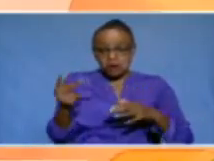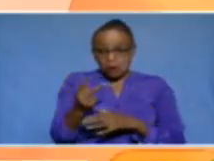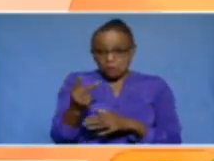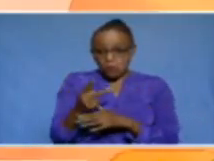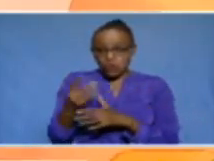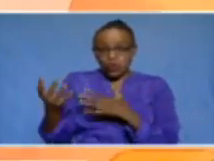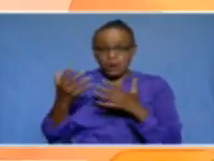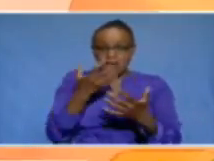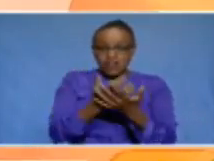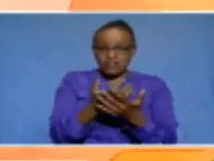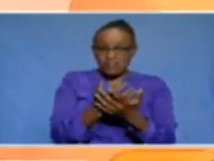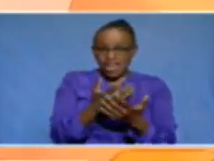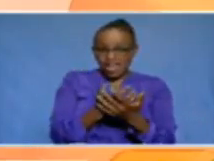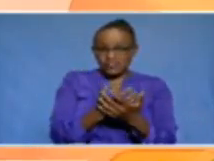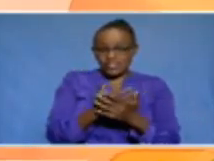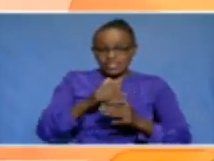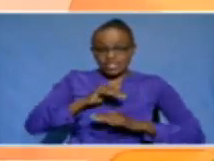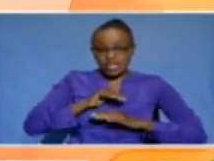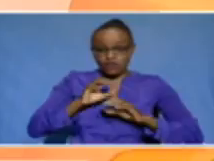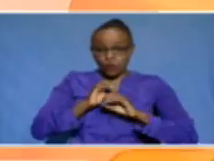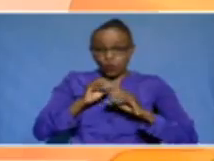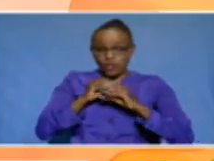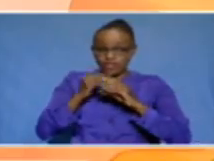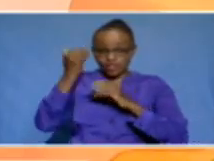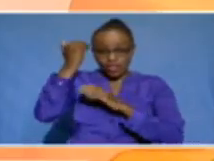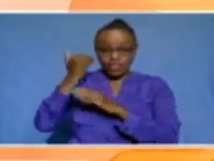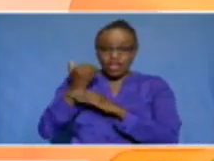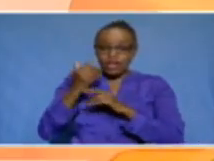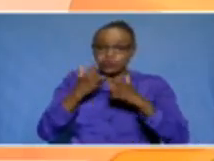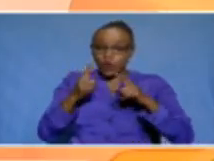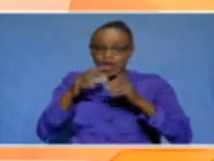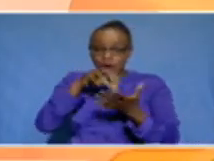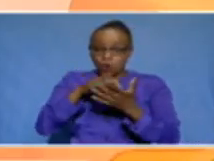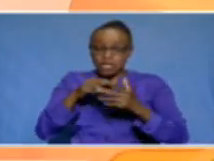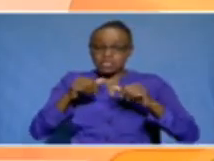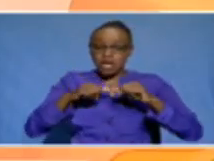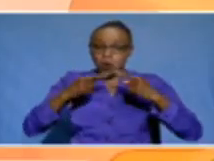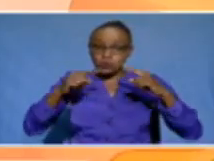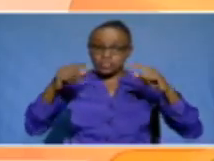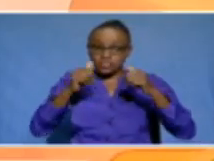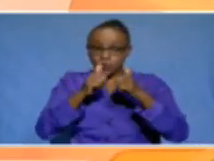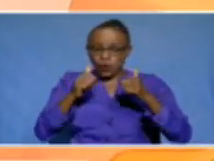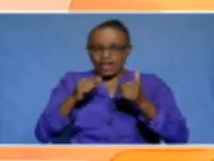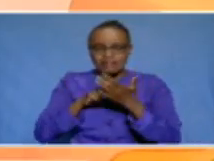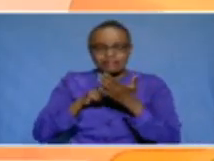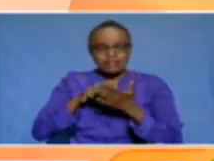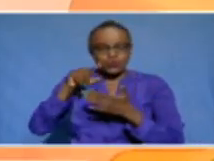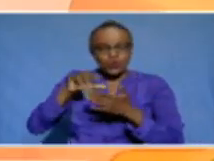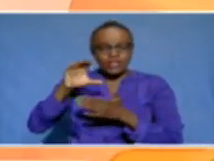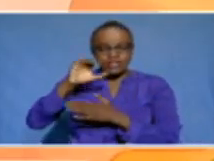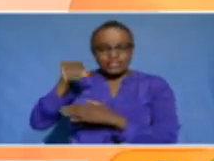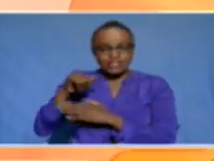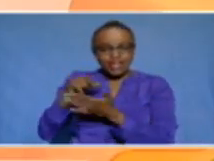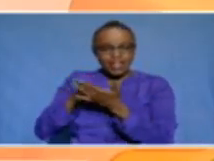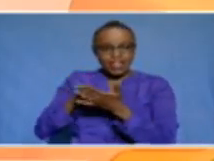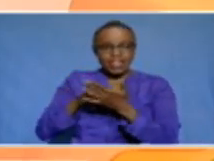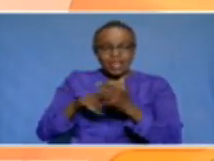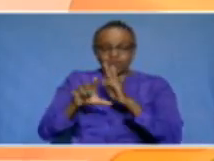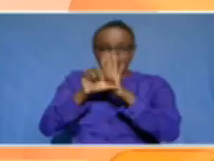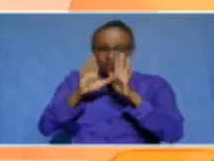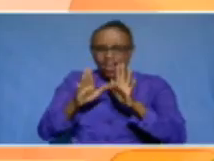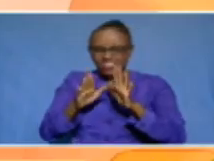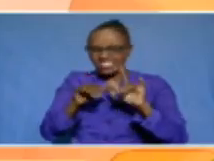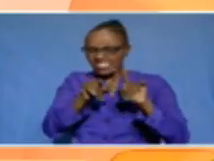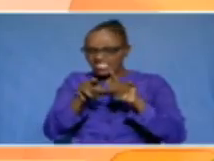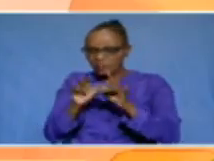zitawasilisha ushahidi wa kutosha mahakamani kufanikisha kesi hizo. Maraga akisisitiza kuwa majaji na mahakimu wataendelea